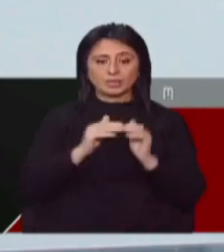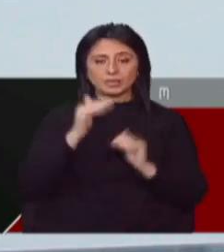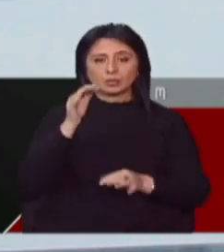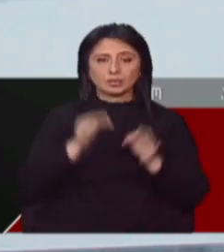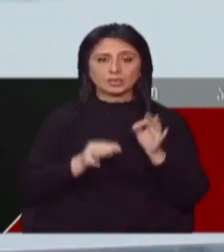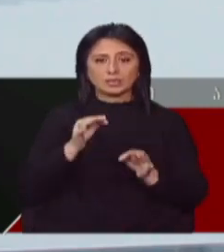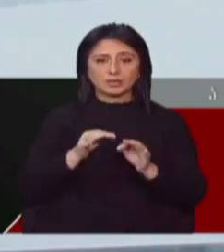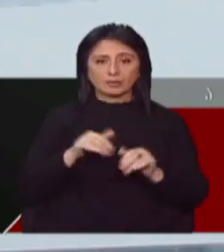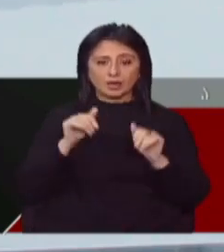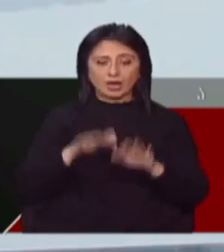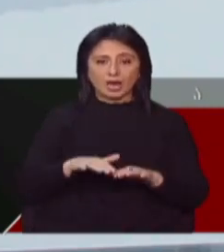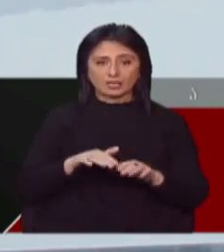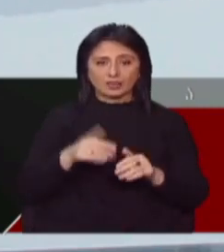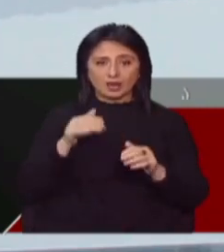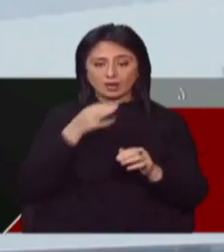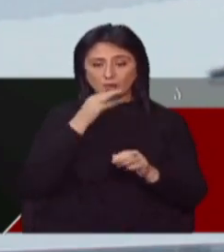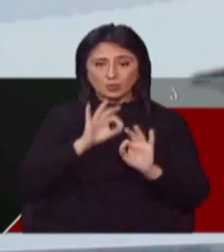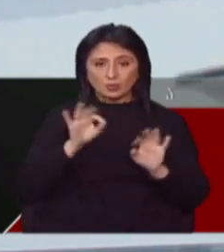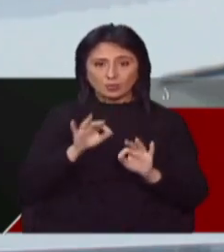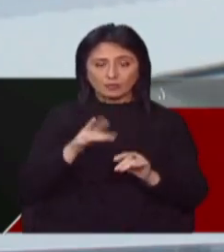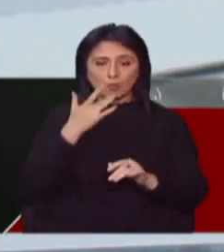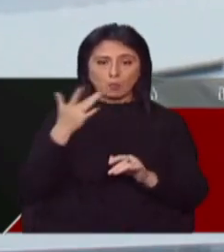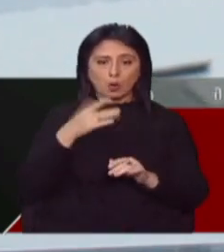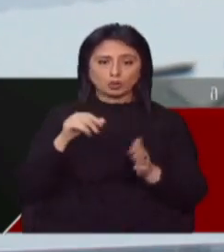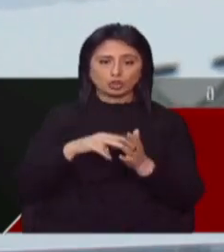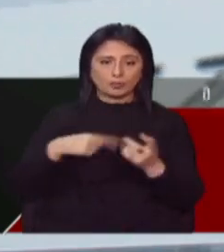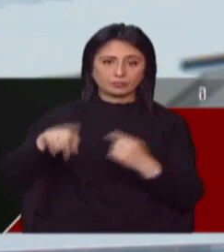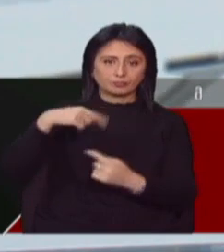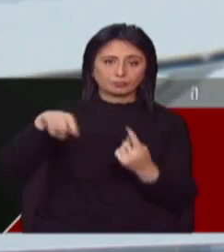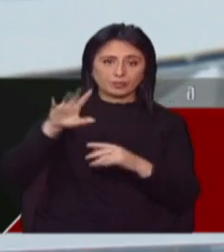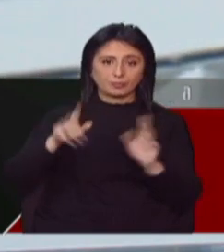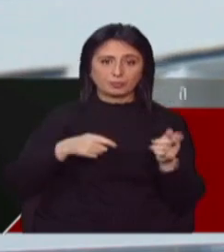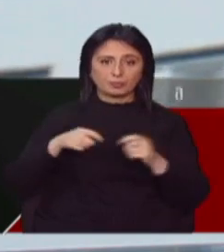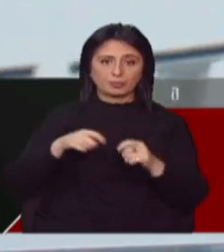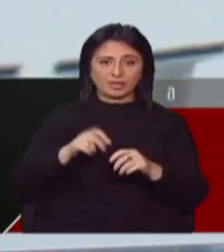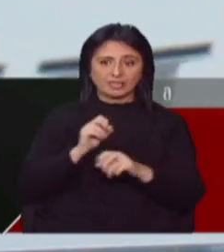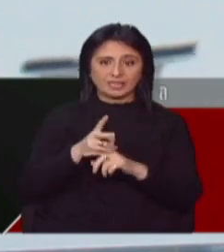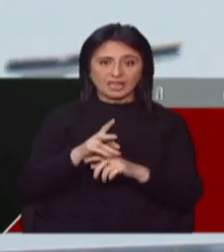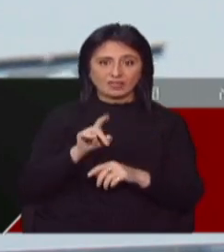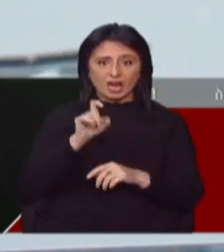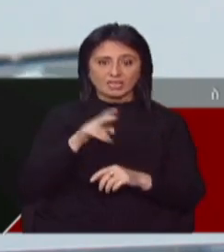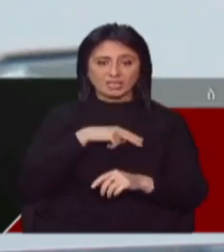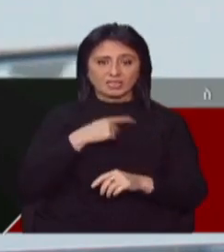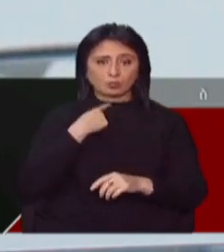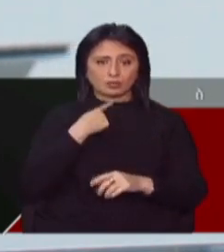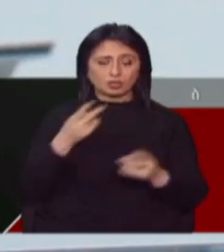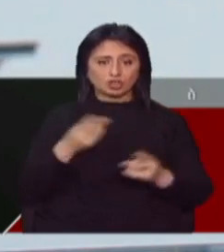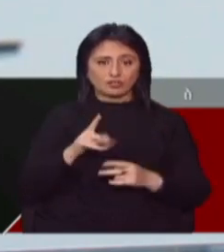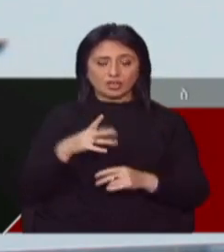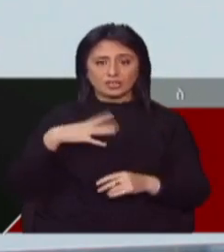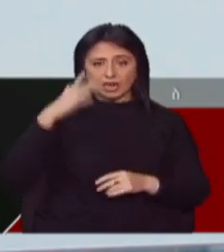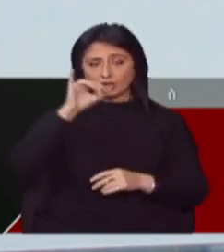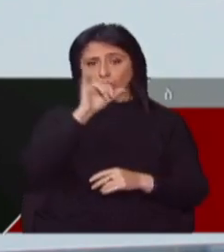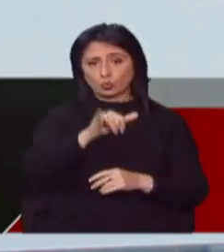საკონსტიტუციო სასამართლოს გადაწყვეტილების გამოცხადებამდე კი არ წყდება პოლიტიკური შეფასებები. Პრეზიდენტის გადასაყენებლად 100 დეპუტატის ხმა საჭირო, რაც